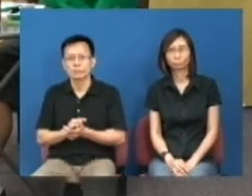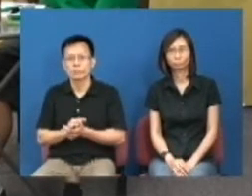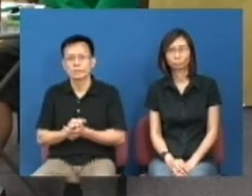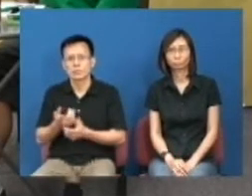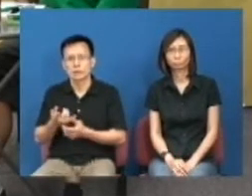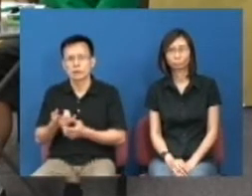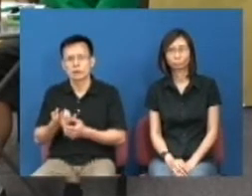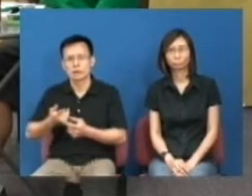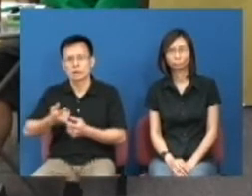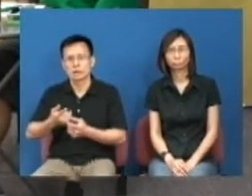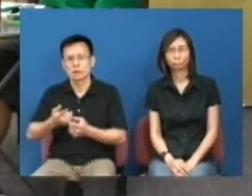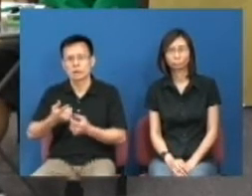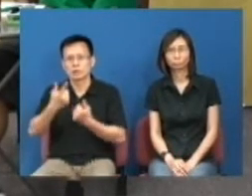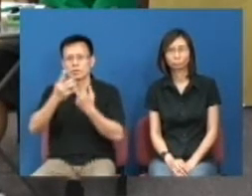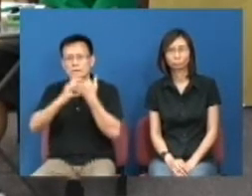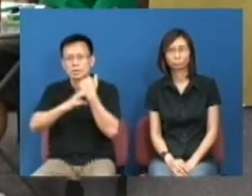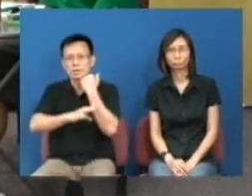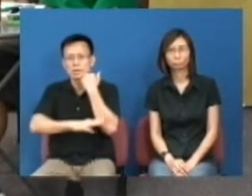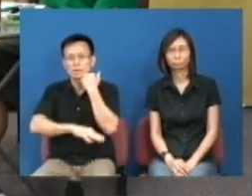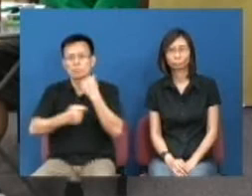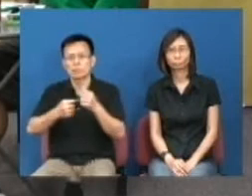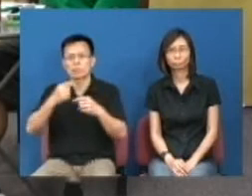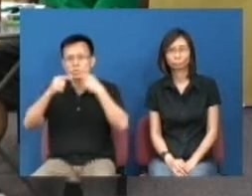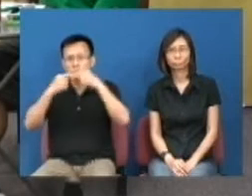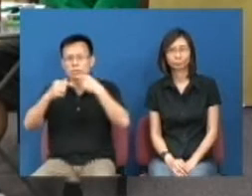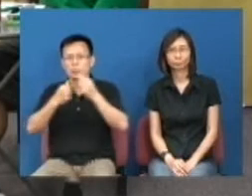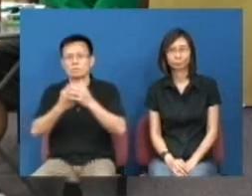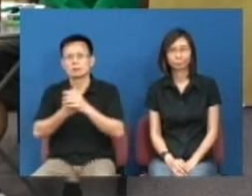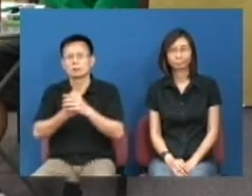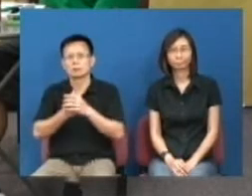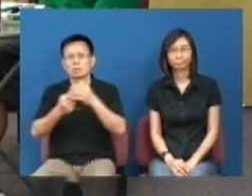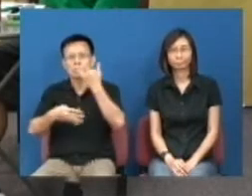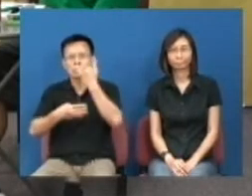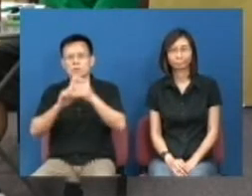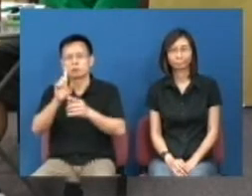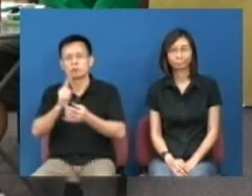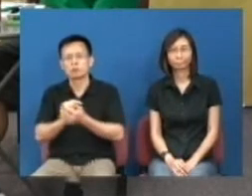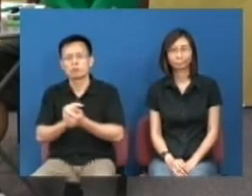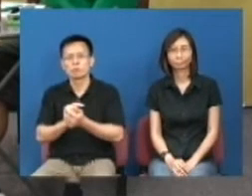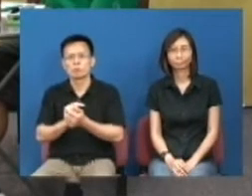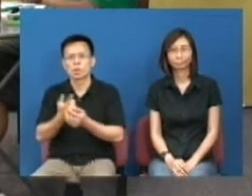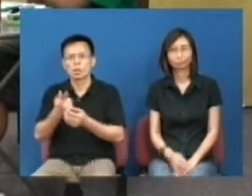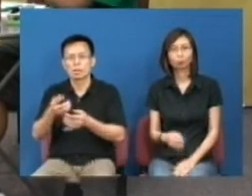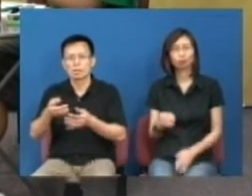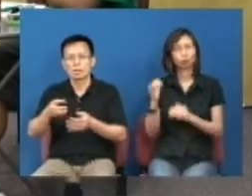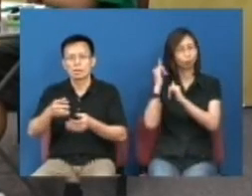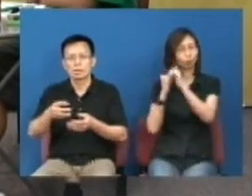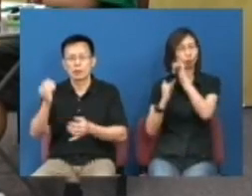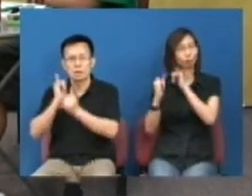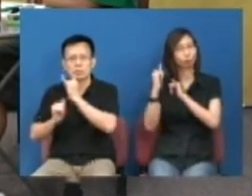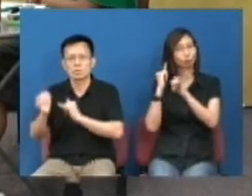詩化語言嘅講法嚟㗎嘛 ？OK， 六四係乜嘢？歷史長河一啲沙